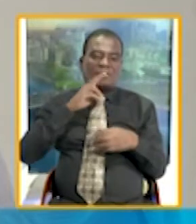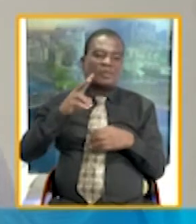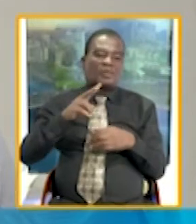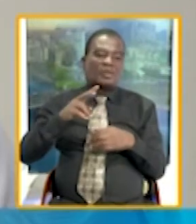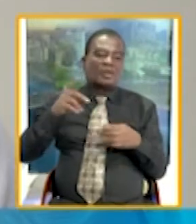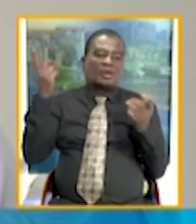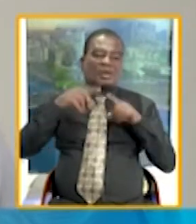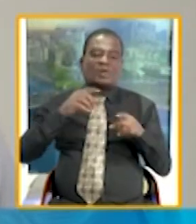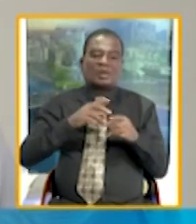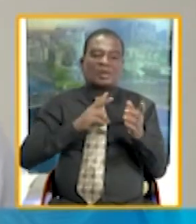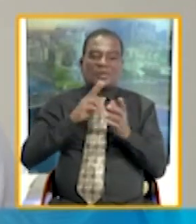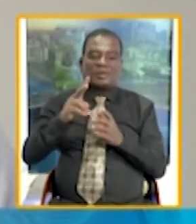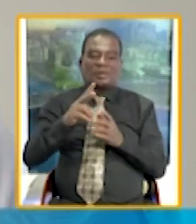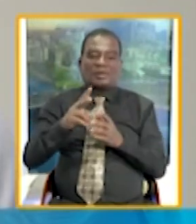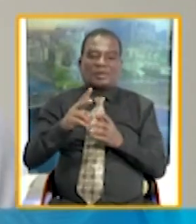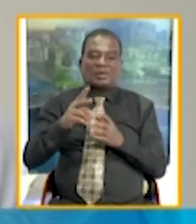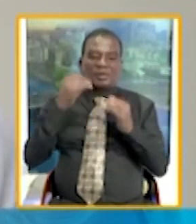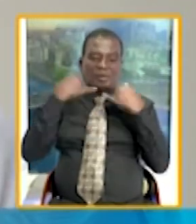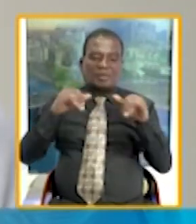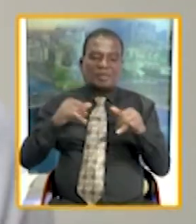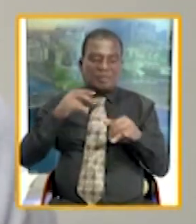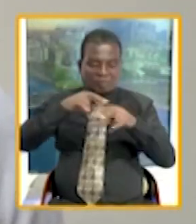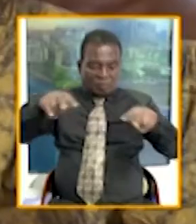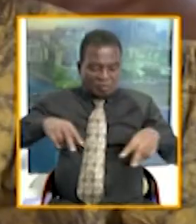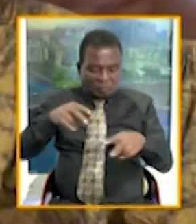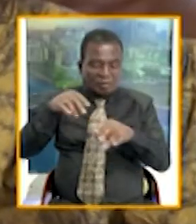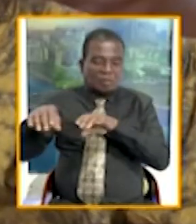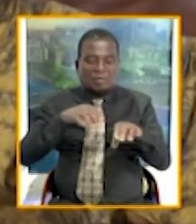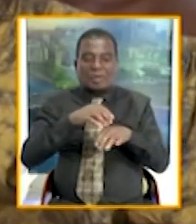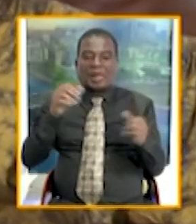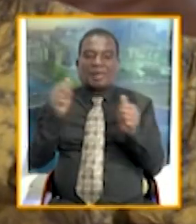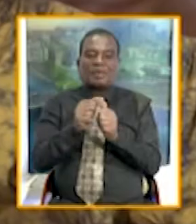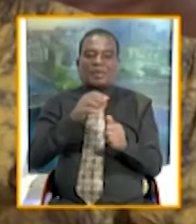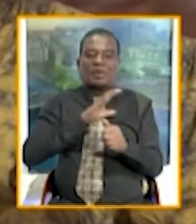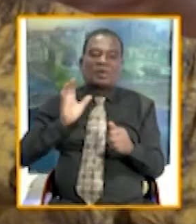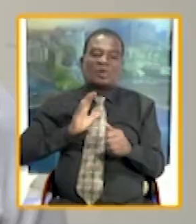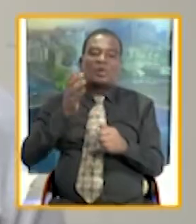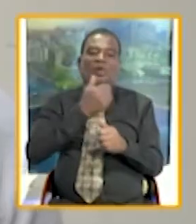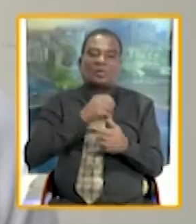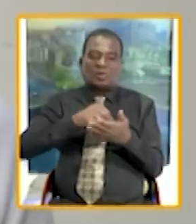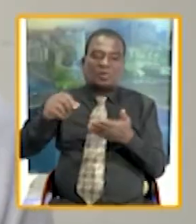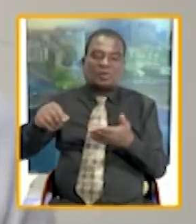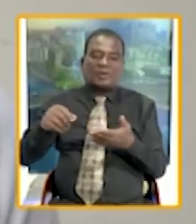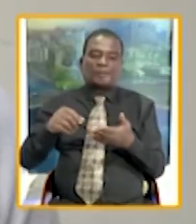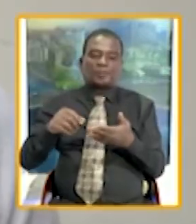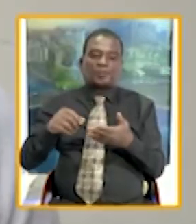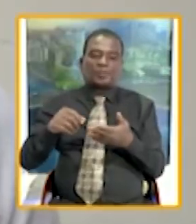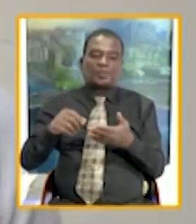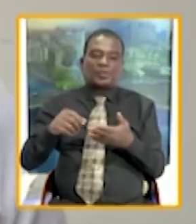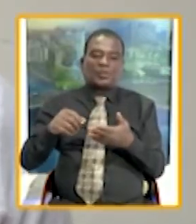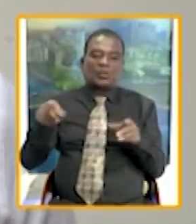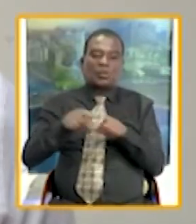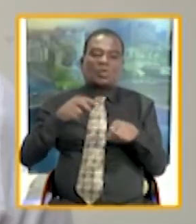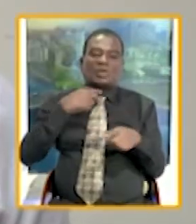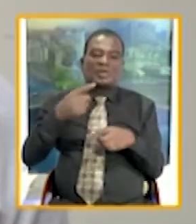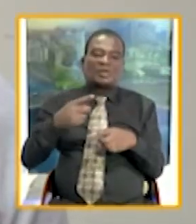a une information. Il faut aller vérifier, pouvoir aller vérifier les faits. À travers nos écrits, maintenir cette cohésion sociale au niveau de la Côte d'Ivoire. Comme on le